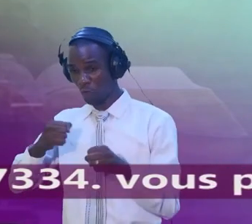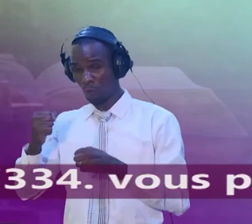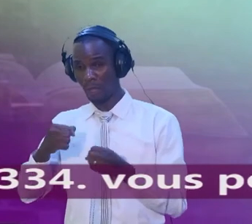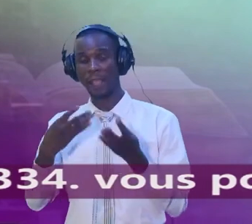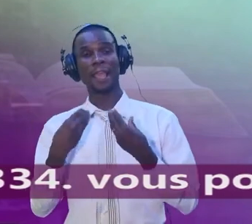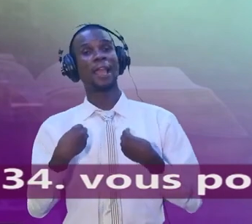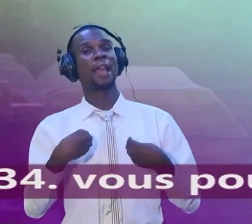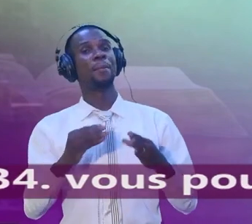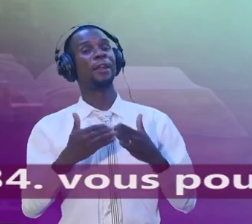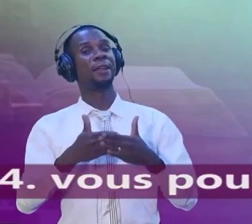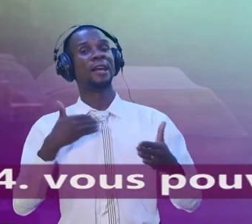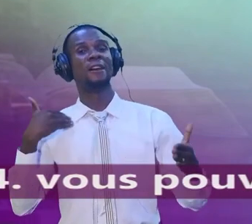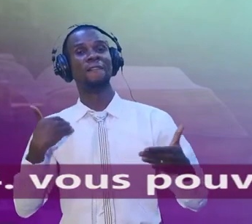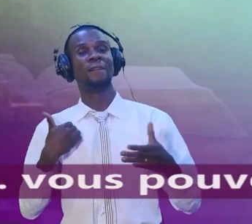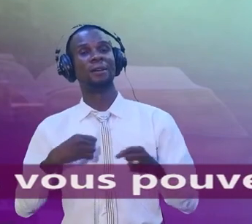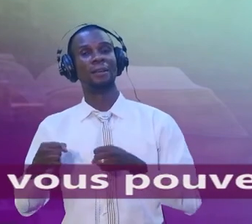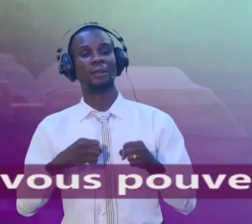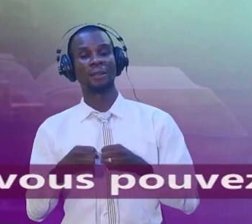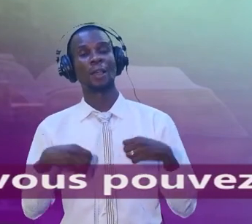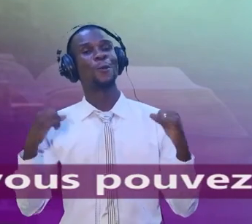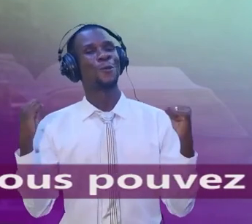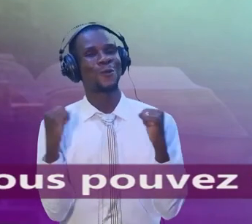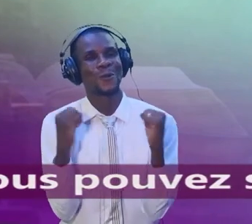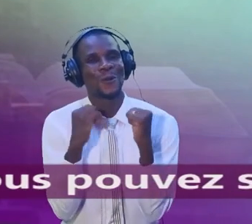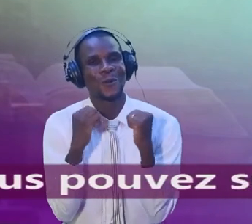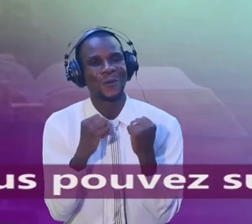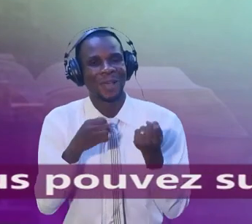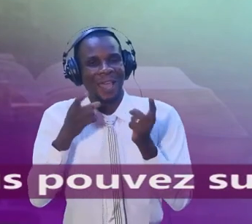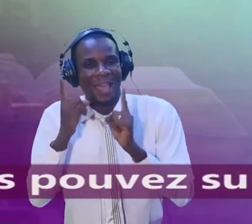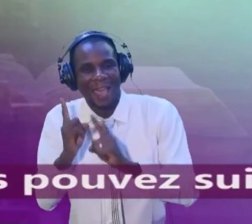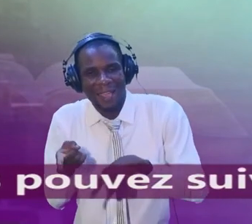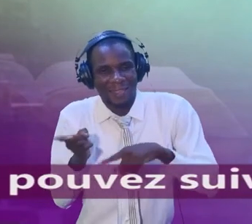Ataofia, ataondoka polepole, sababu atajua kwamba amepoteza vita.